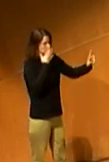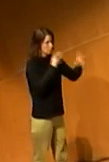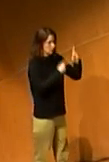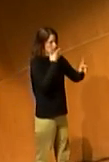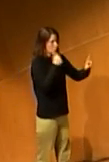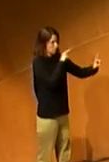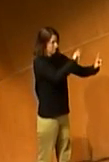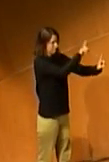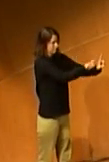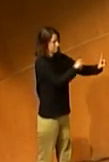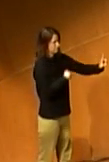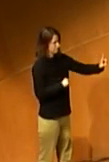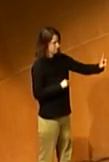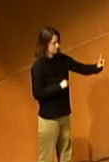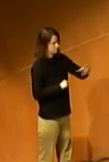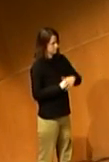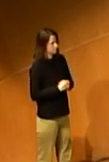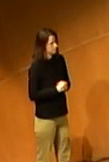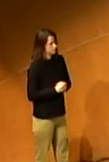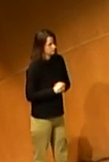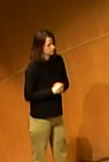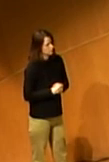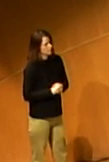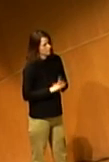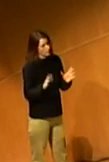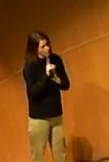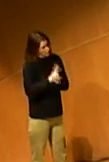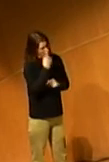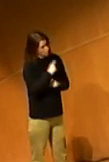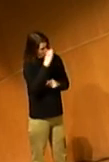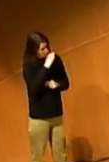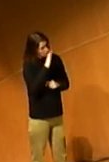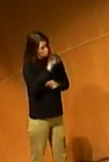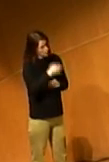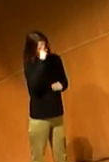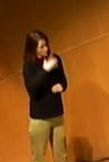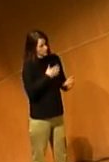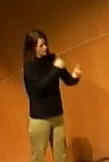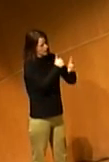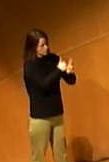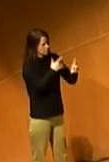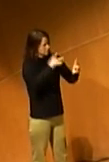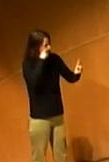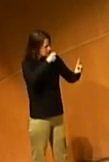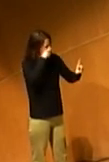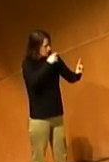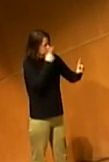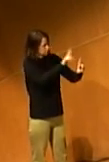est particulièrement intéressante, mais je pense que c'est l'expertise de Madame Coudiaz qui nous permettra